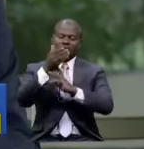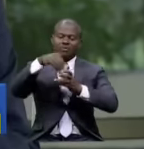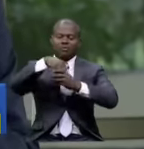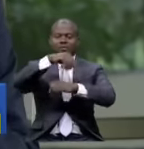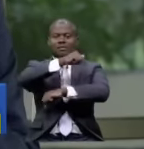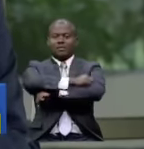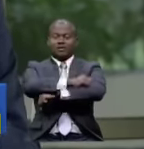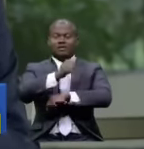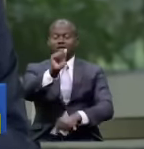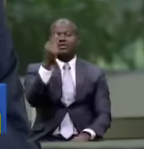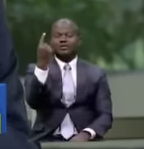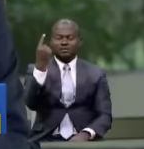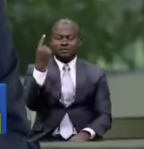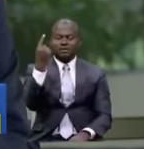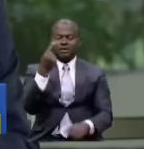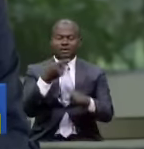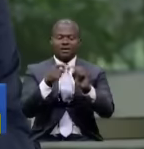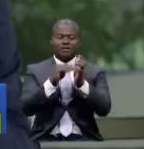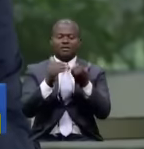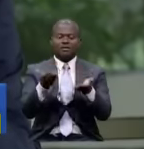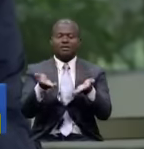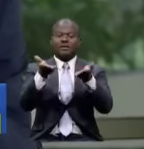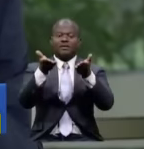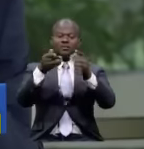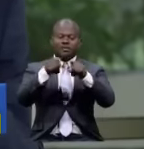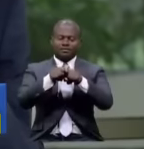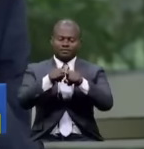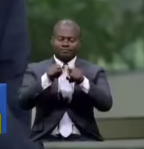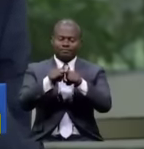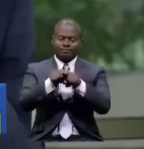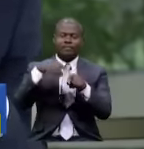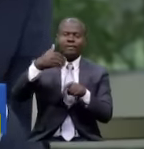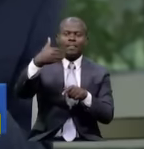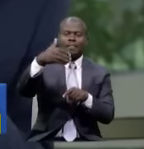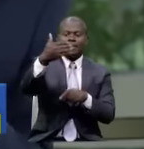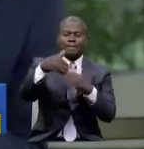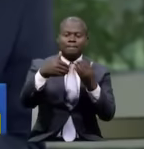ibyo byaduha amahirwe icya kabiri